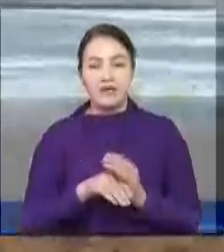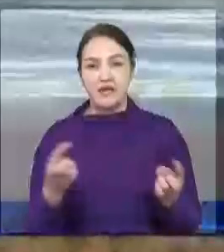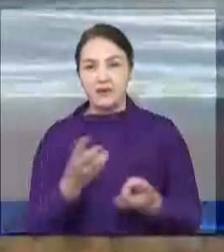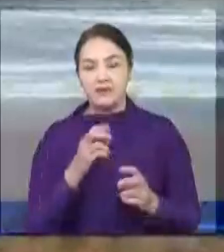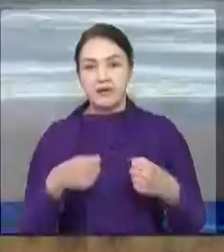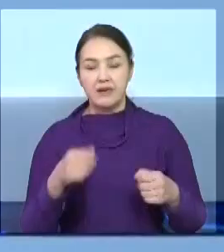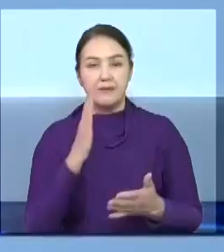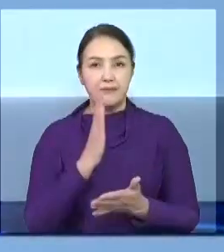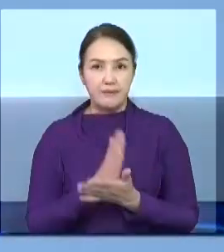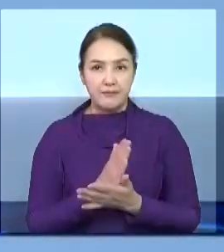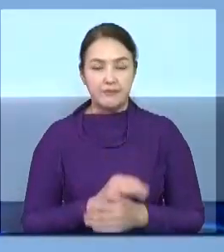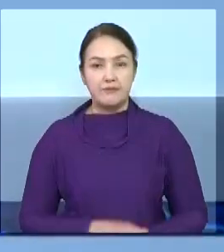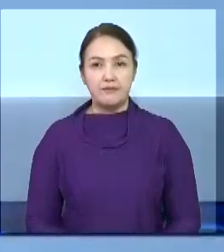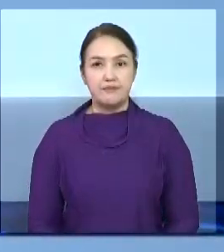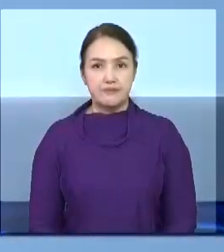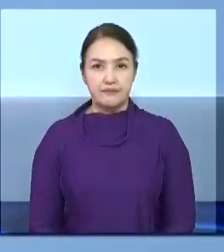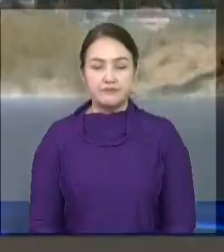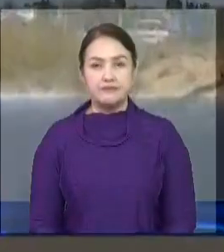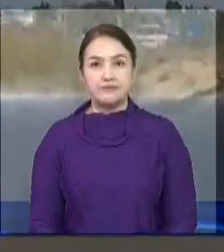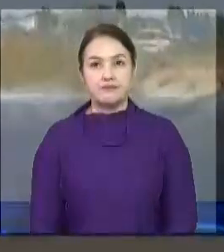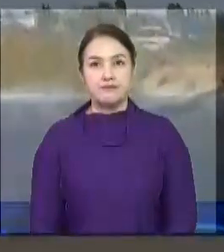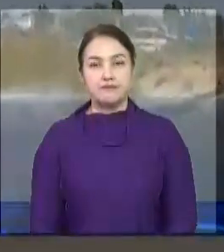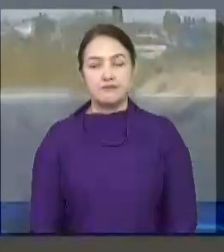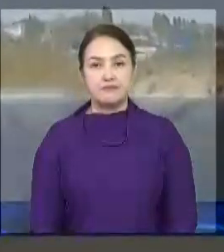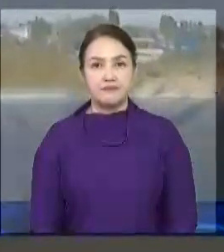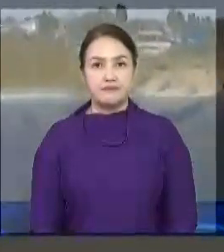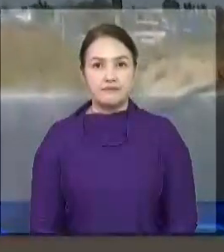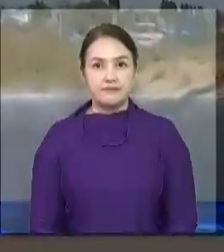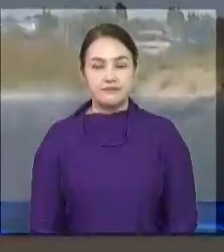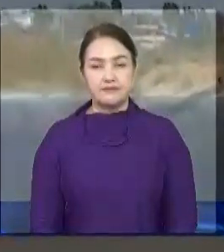қажетті заттар бар. Эльмира Көшекбай, Жасан Жалбақов, Самат Қалекенов, Ақтөбе телеарнасы.